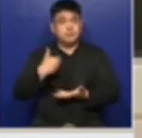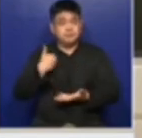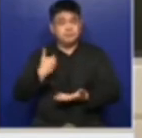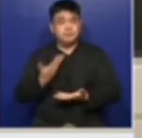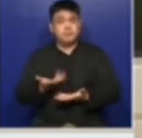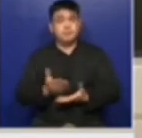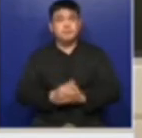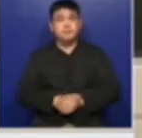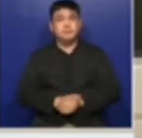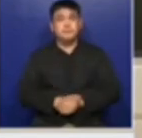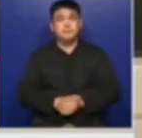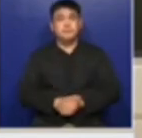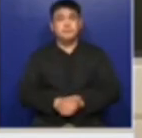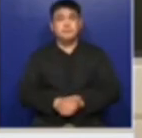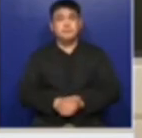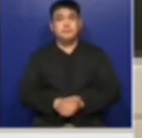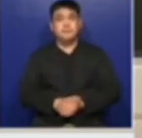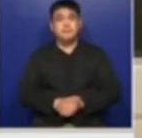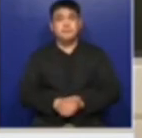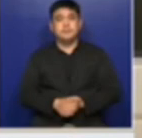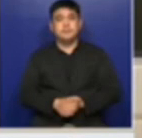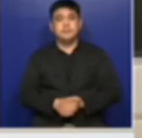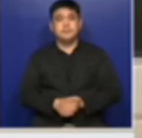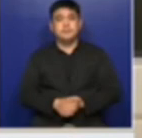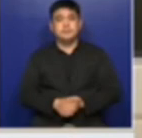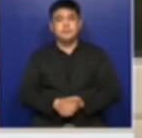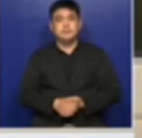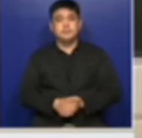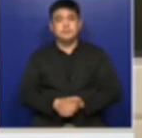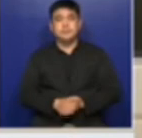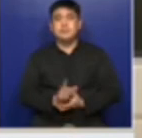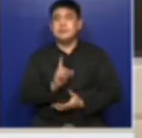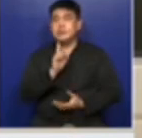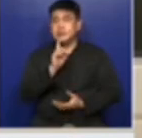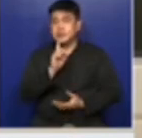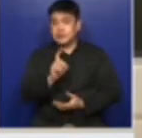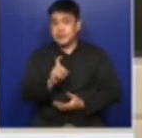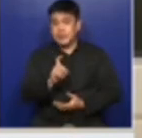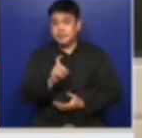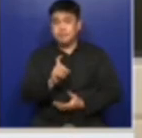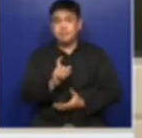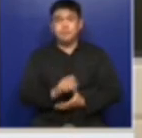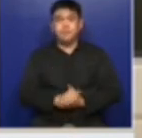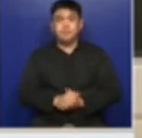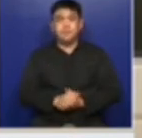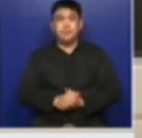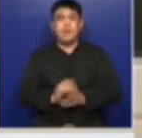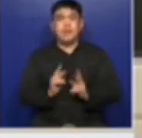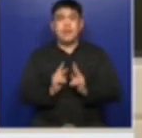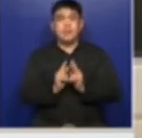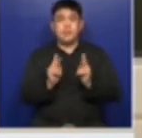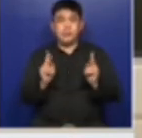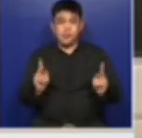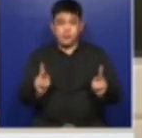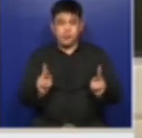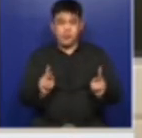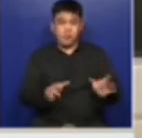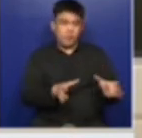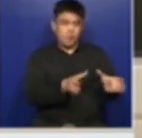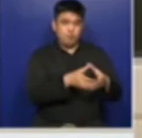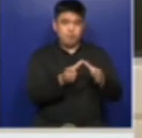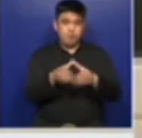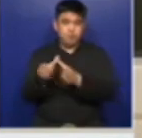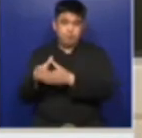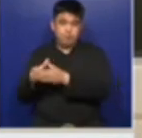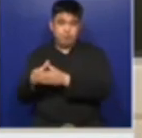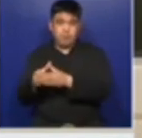ครับ ท่านประธานครับขออภัยครับขออนุญาตเรียนถามทางฝ่ายคณะกรรมการปฏิรูปแต่ละคณะผมไม่ทราบว่า